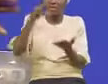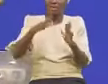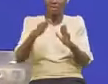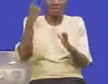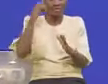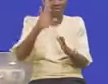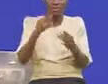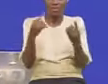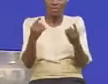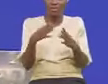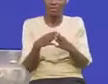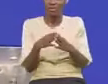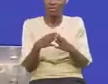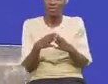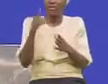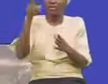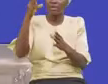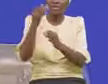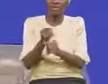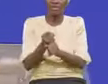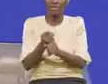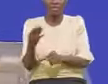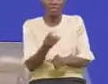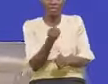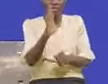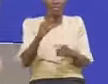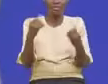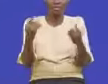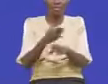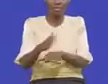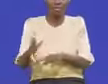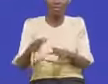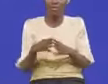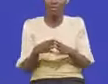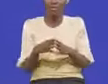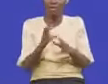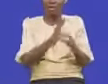A kuro unuvota. A cho unuvojui.